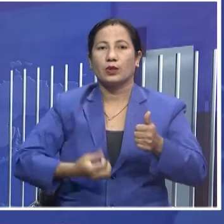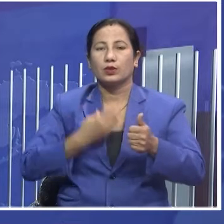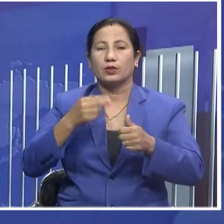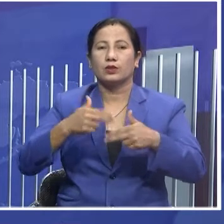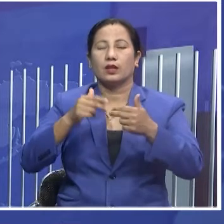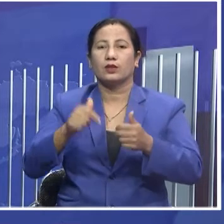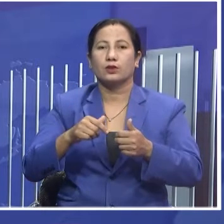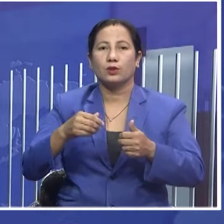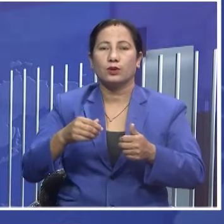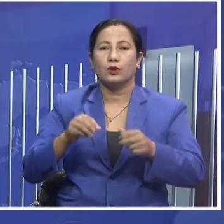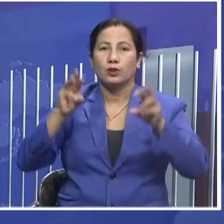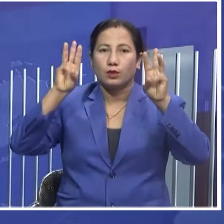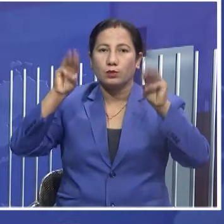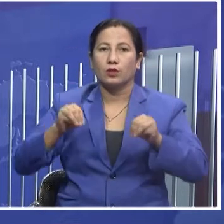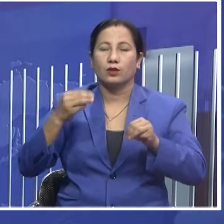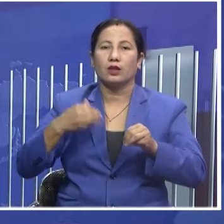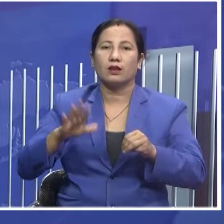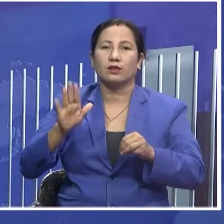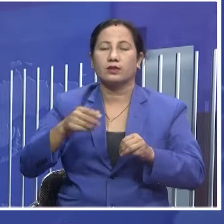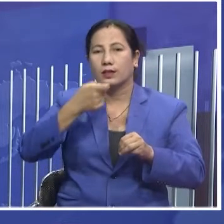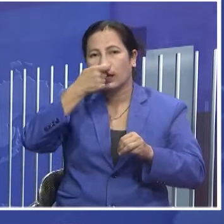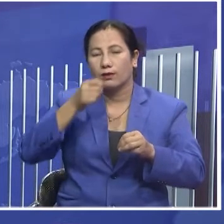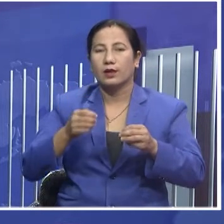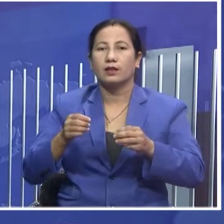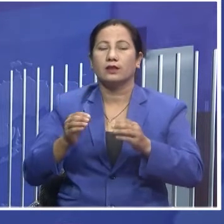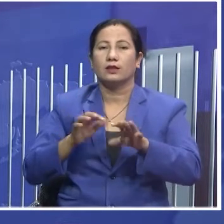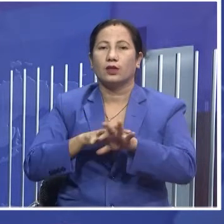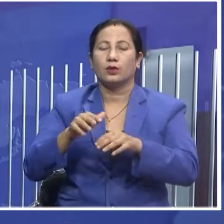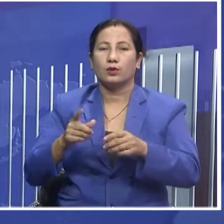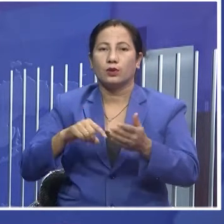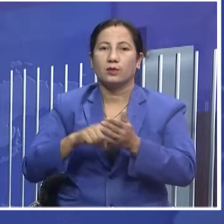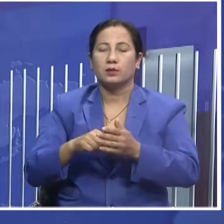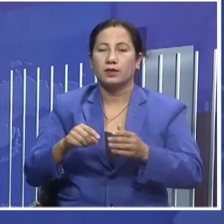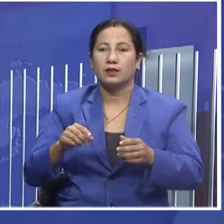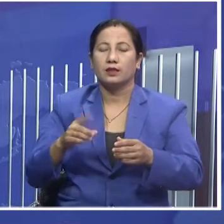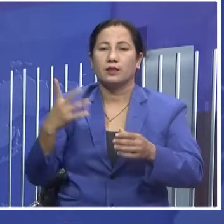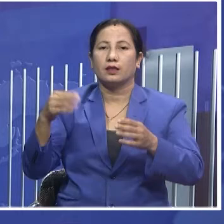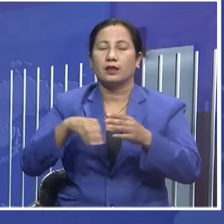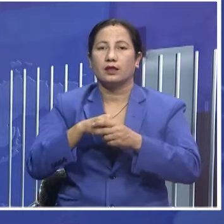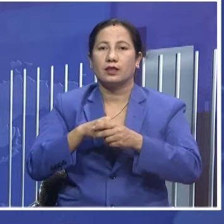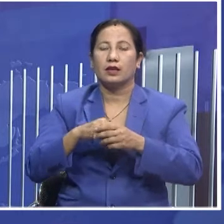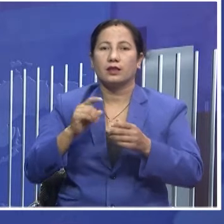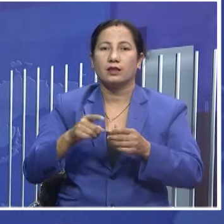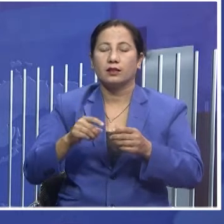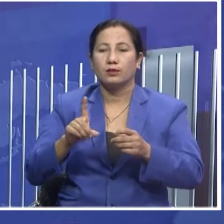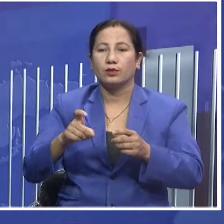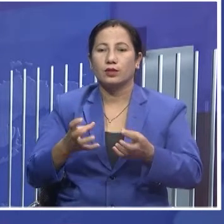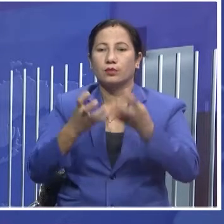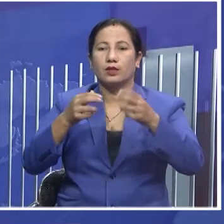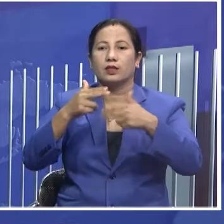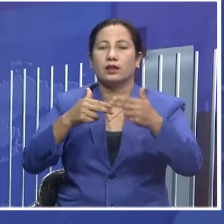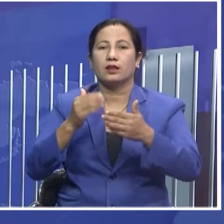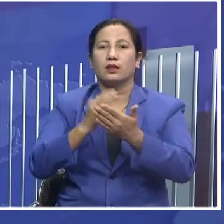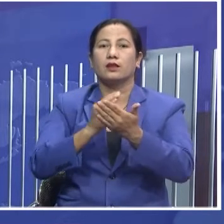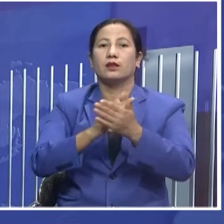महत्त्व हराउँदै जान थालेको छ। गाउँलेहरूको बीचमा एकता भातृत्व र सद्भाव बढाउने बुढी पोल्ने पर्वको